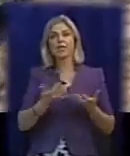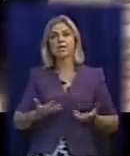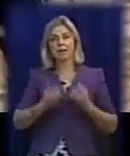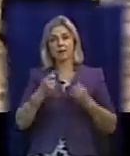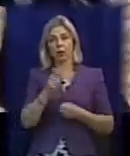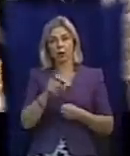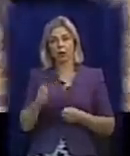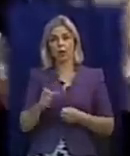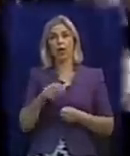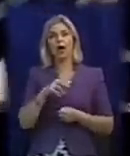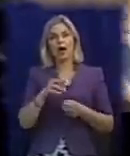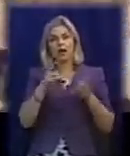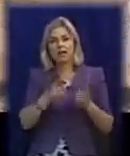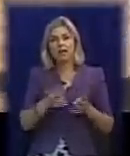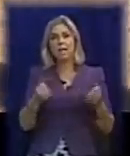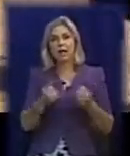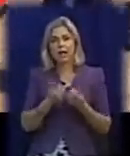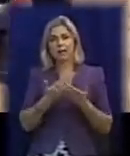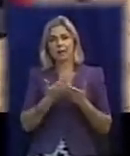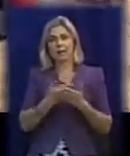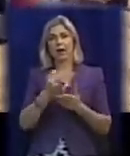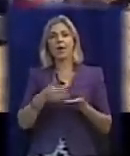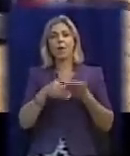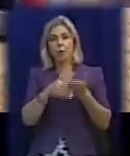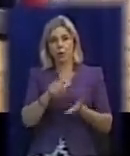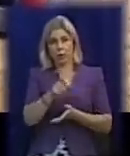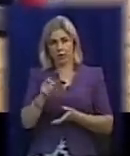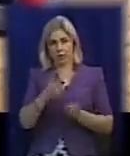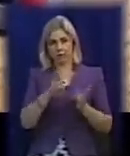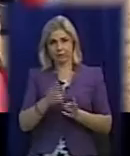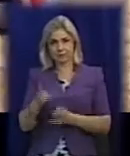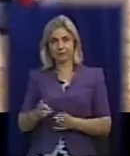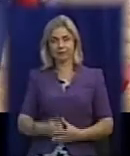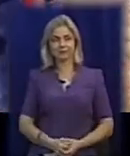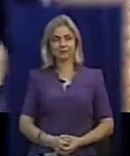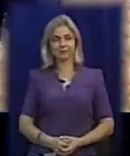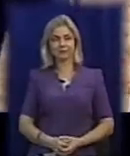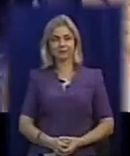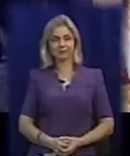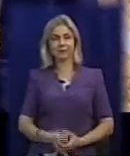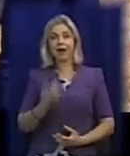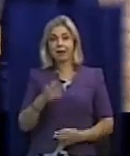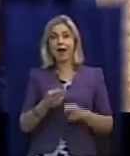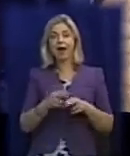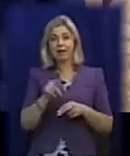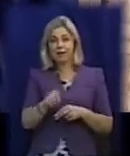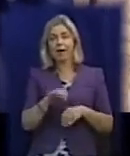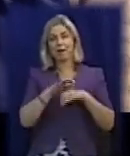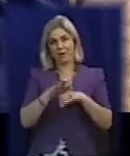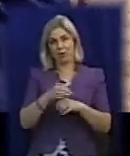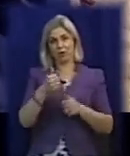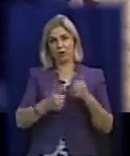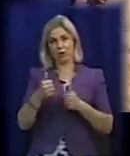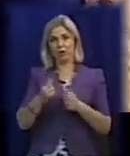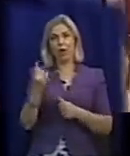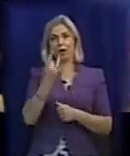ДТП, для надання допомоги потерпілим. Для цього проводяться соревнування раз